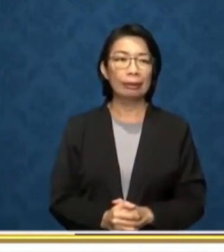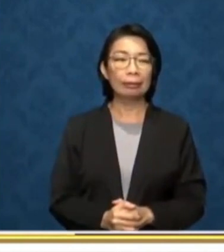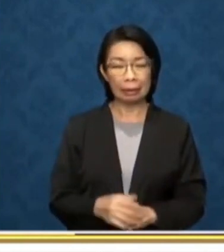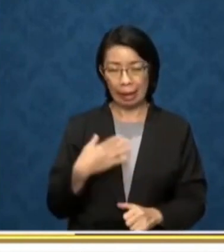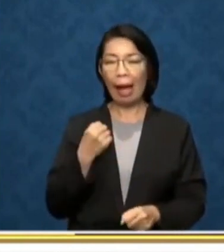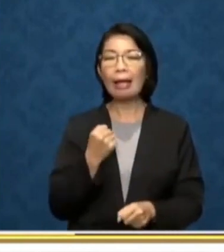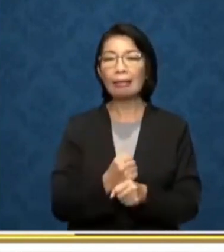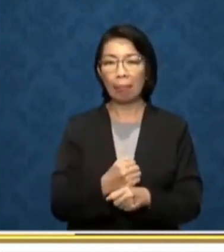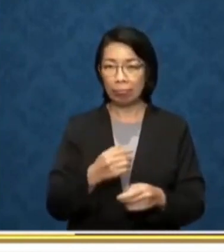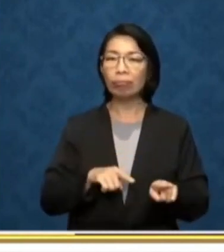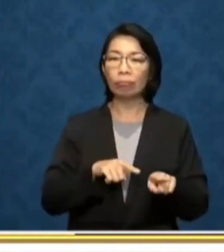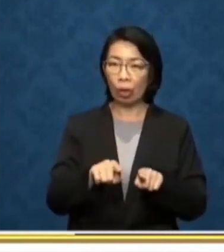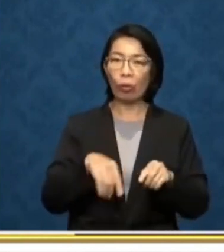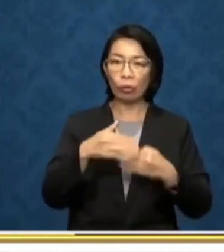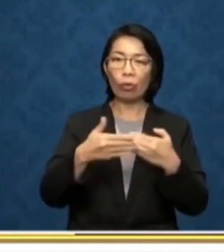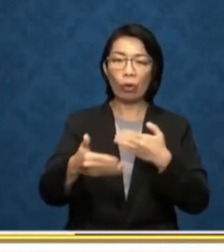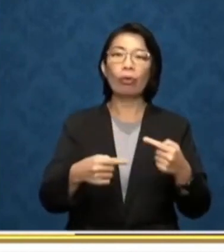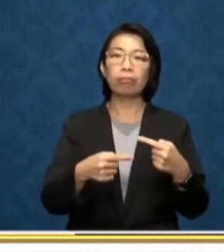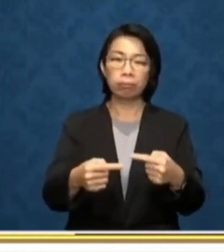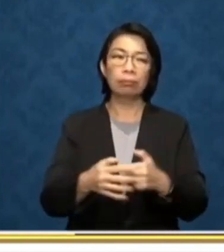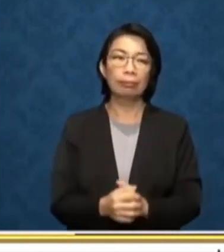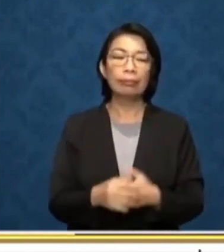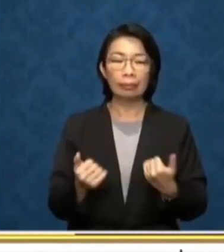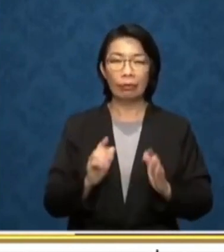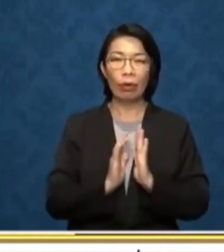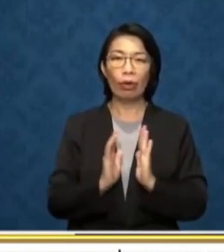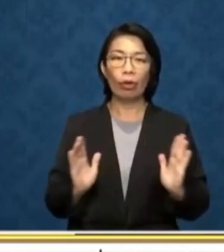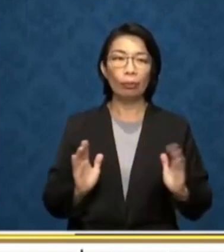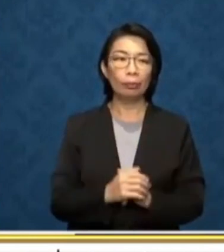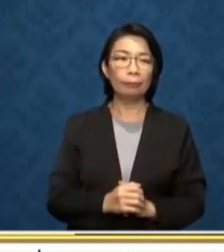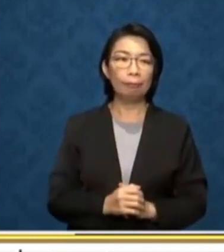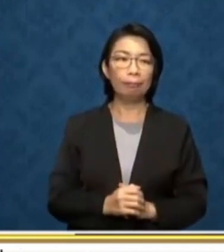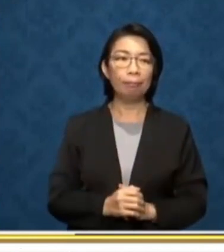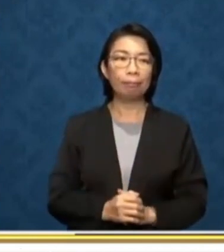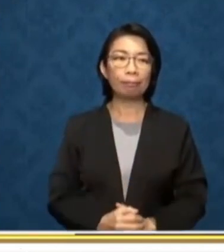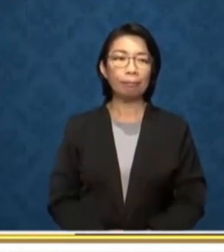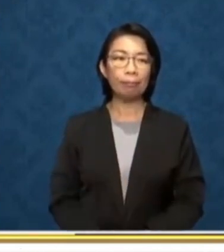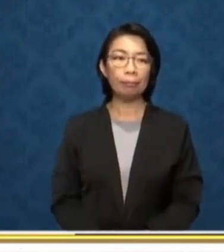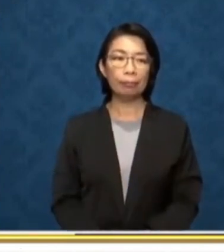ทำได้รีบทำเลยนะครับนะก็ขอขอบคุณนะครับขอแค่นี้ครับขอบคุณครับ